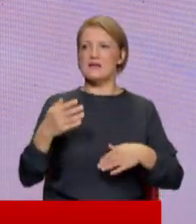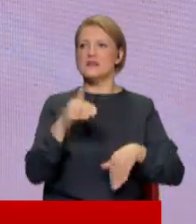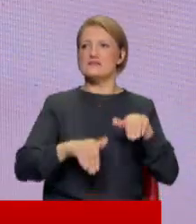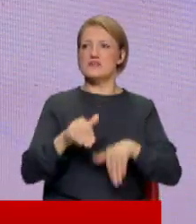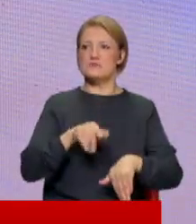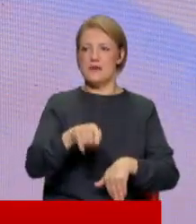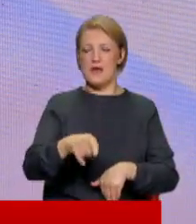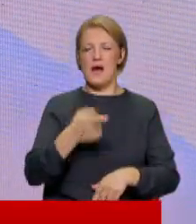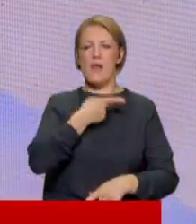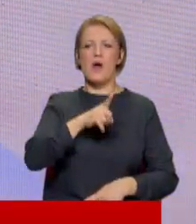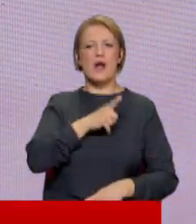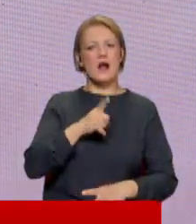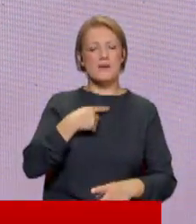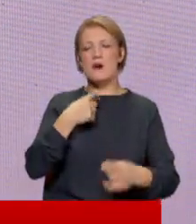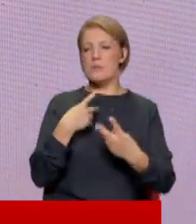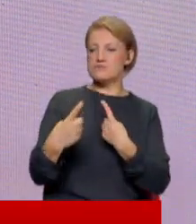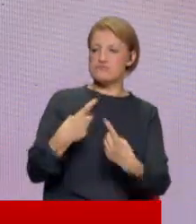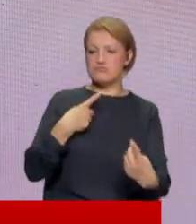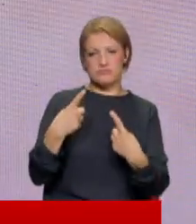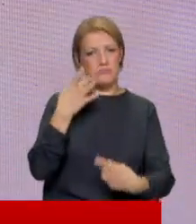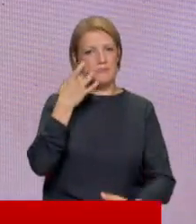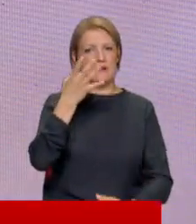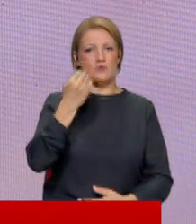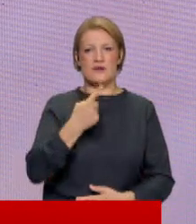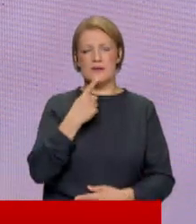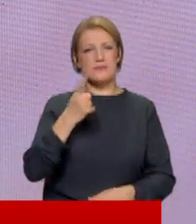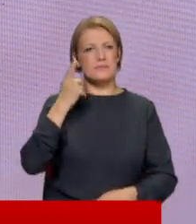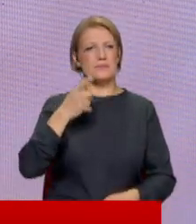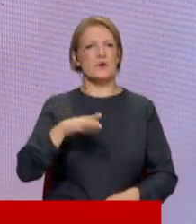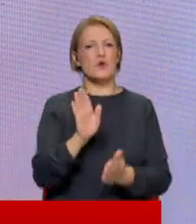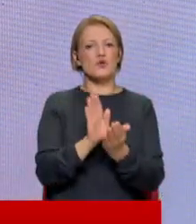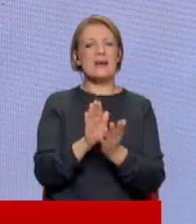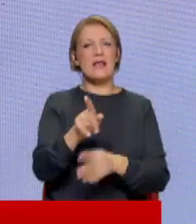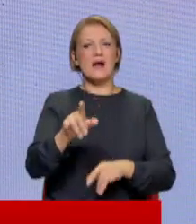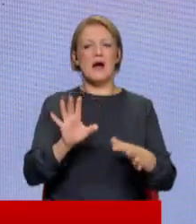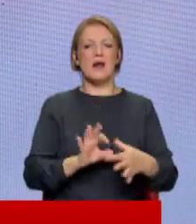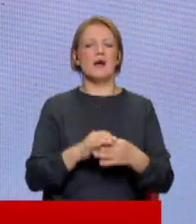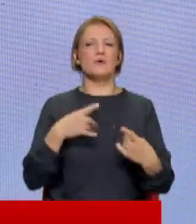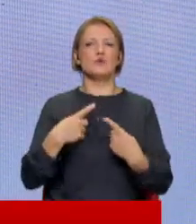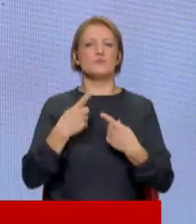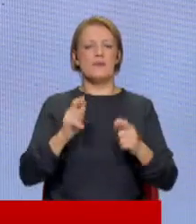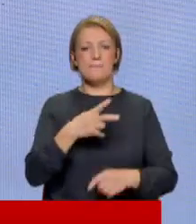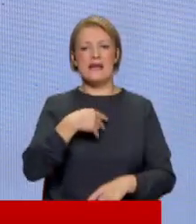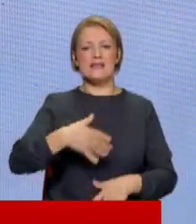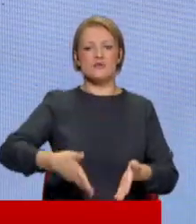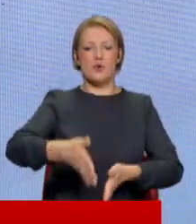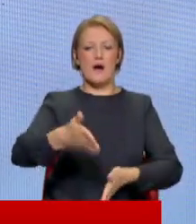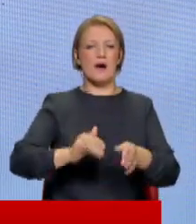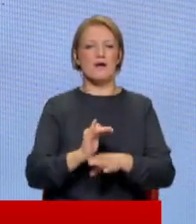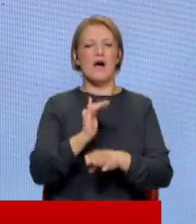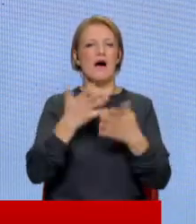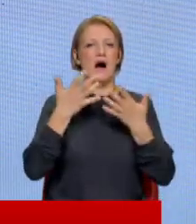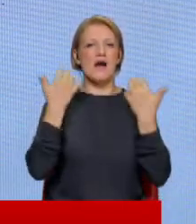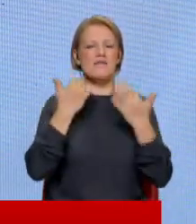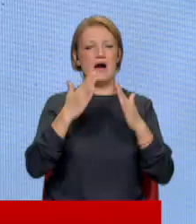adaylarımızda istişareyle belirleyeceğiz dedi Bir de başıboş köpeklerle ilgili konuştu belediyeler sokaklarda yaşayan